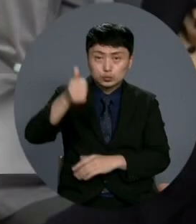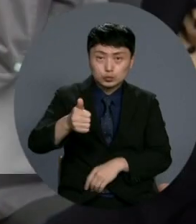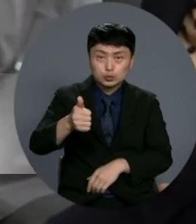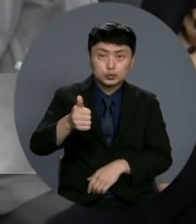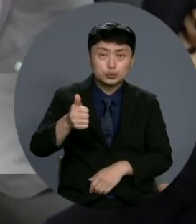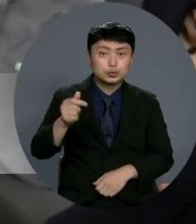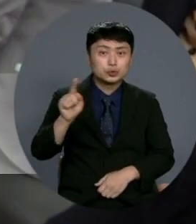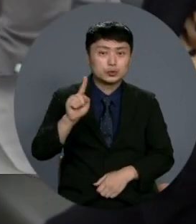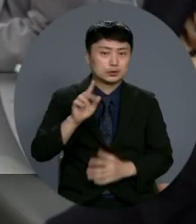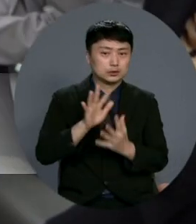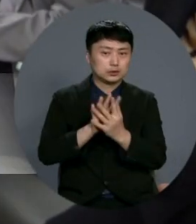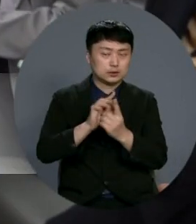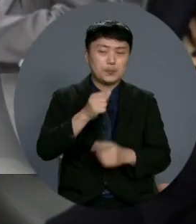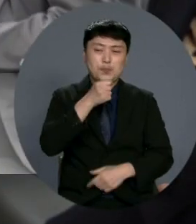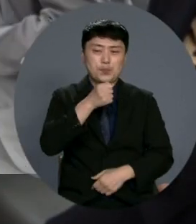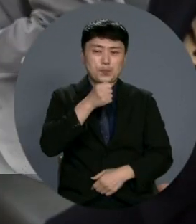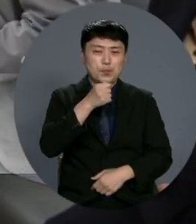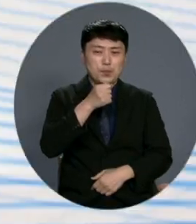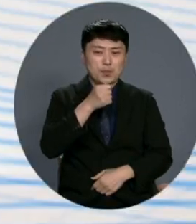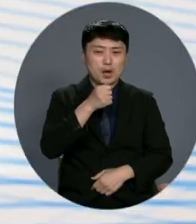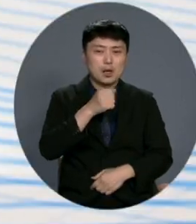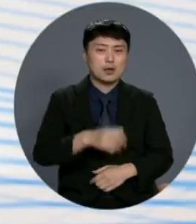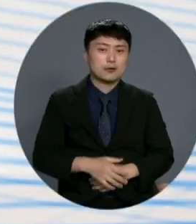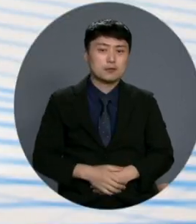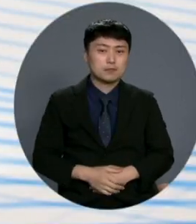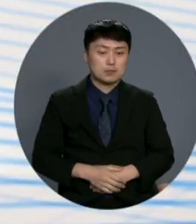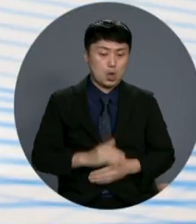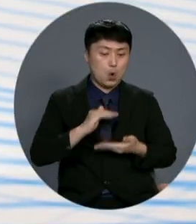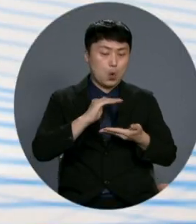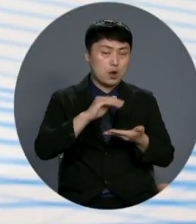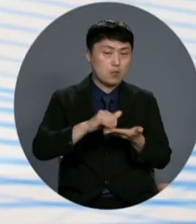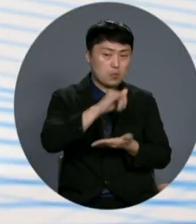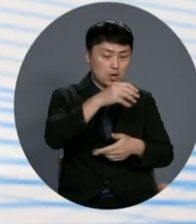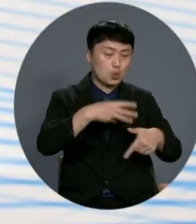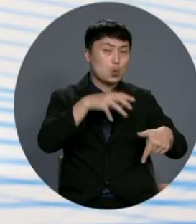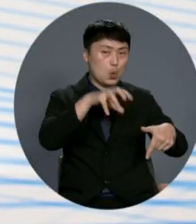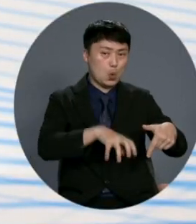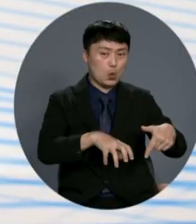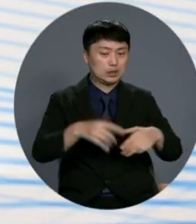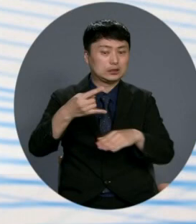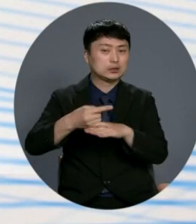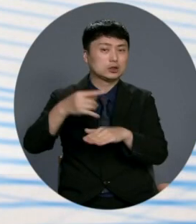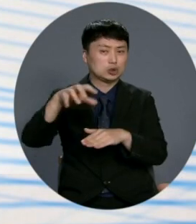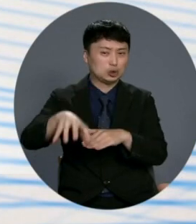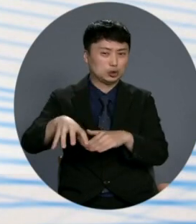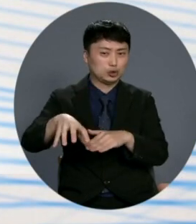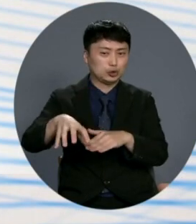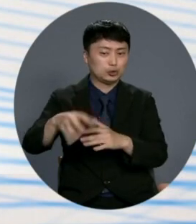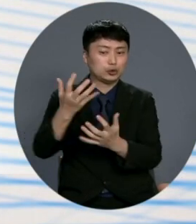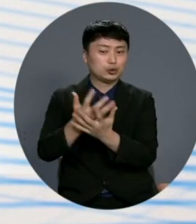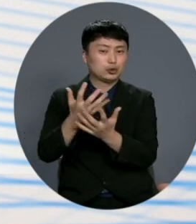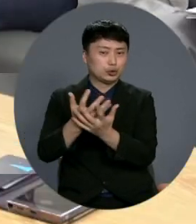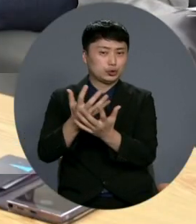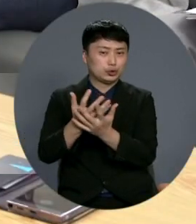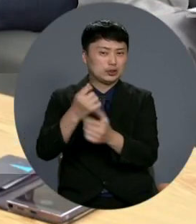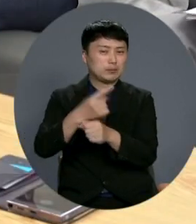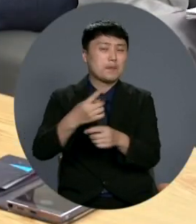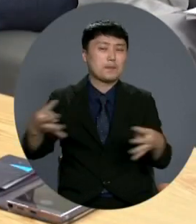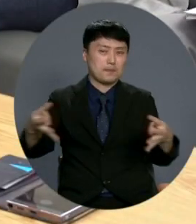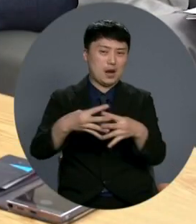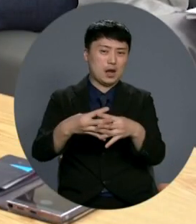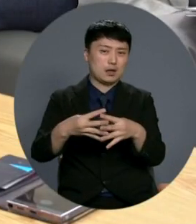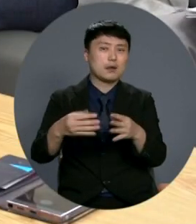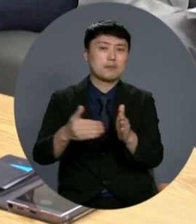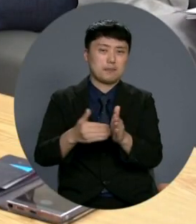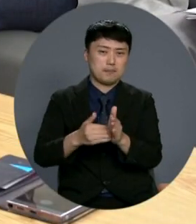대구시장이 직접 기자 간담회를 열어 화물터미널에 군위 배치는 의성군과 문서로 합의된 상황이라고